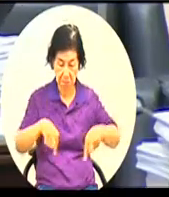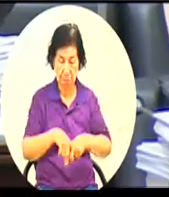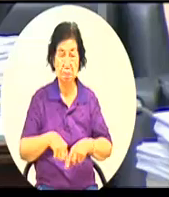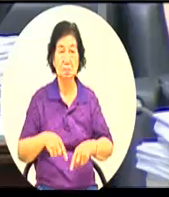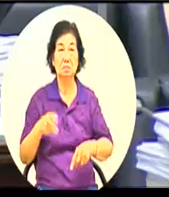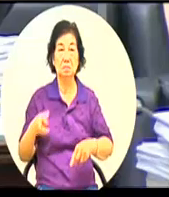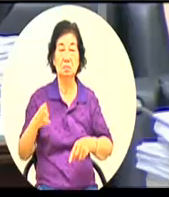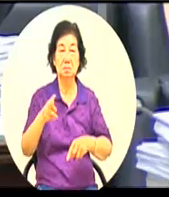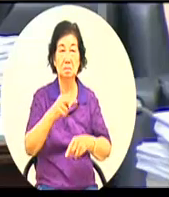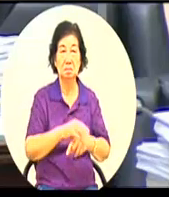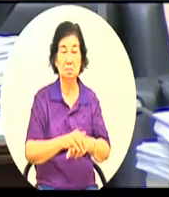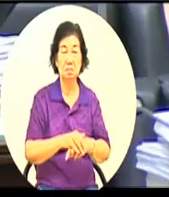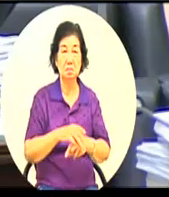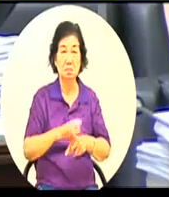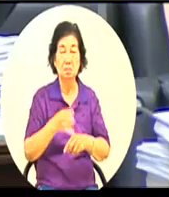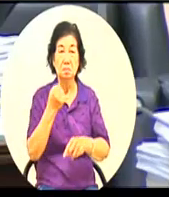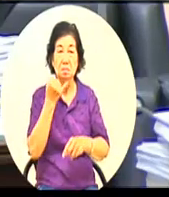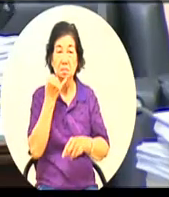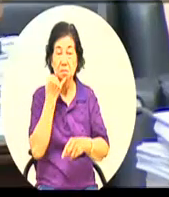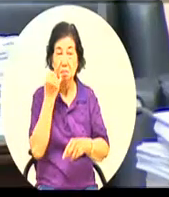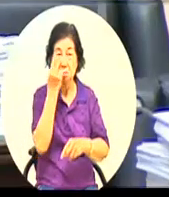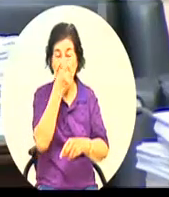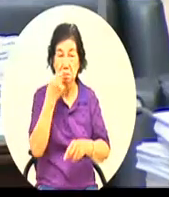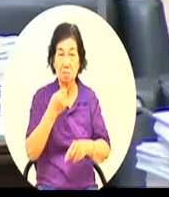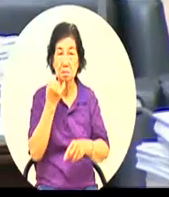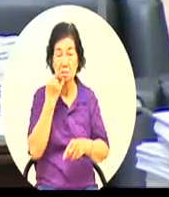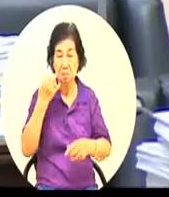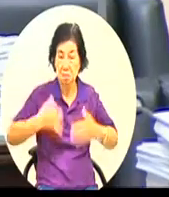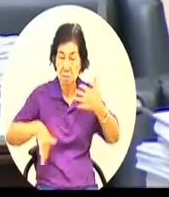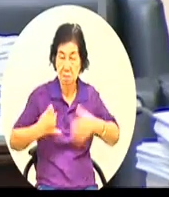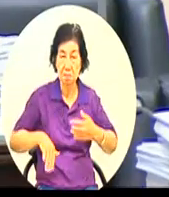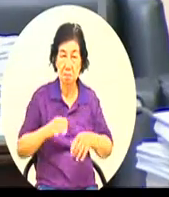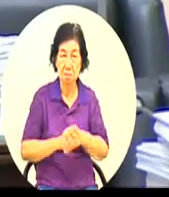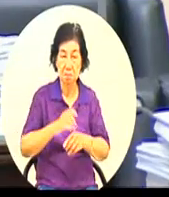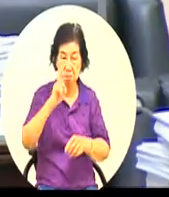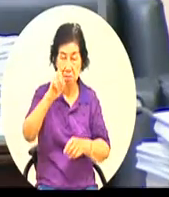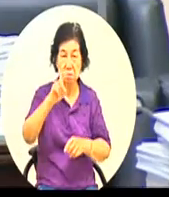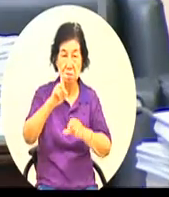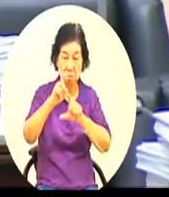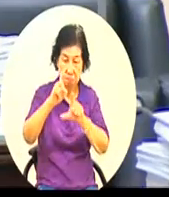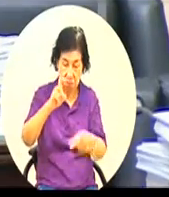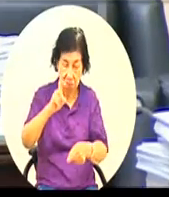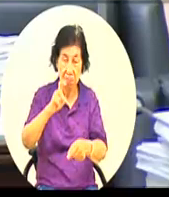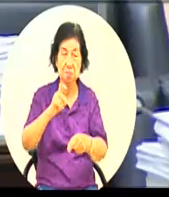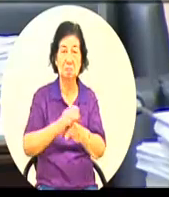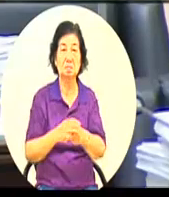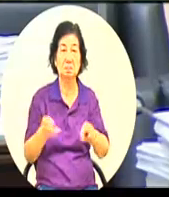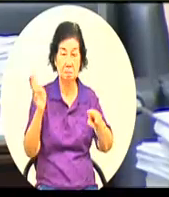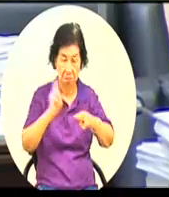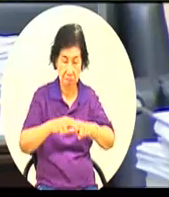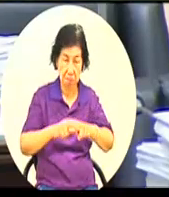可口可乐十月还要关厂，这表示啥？